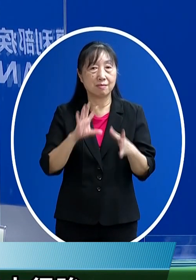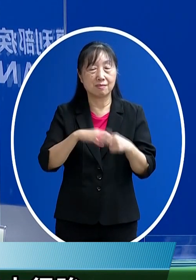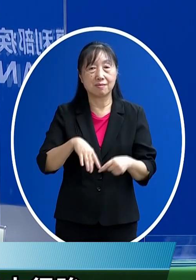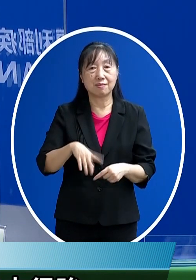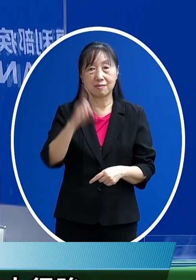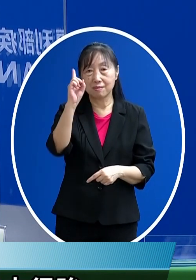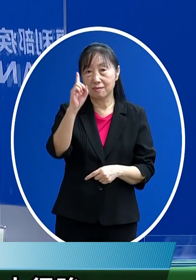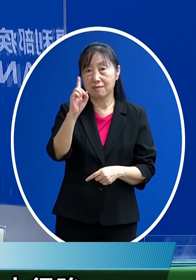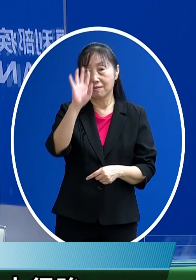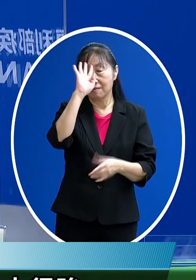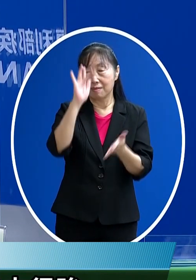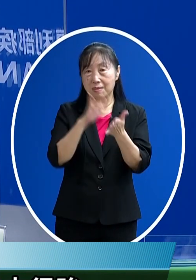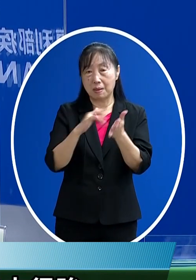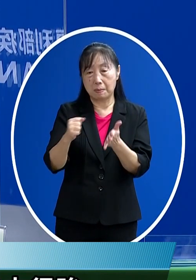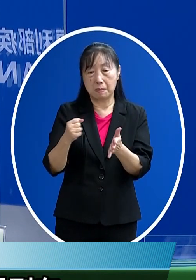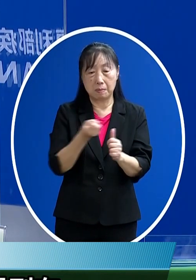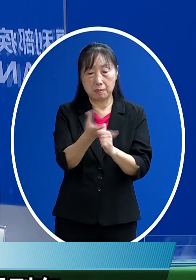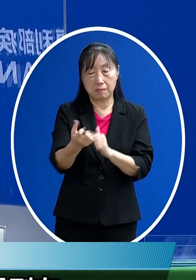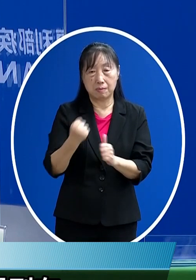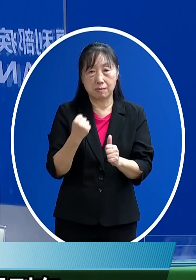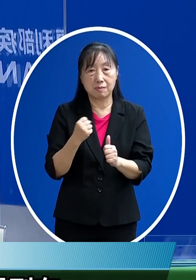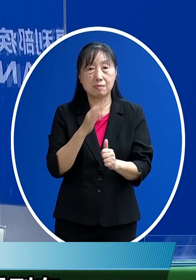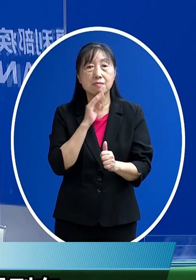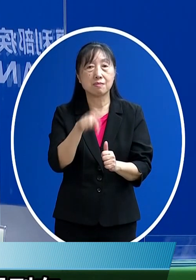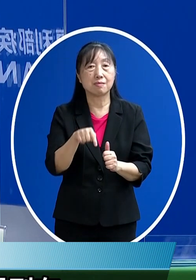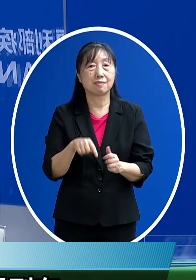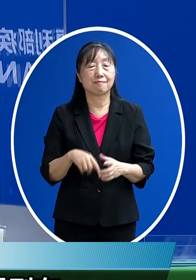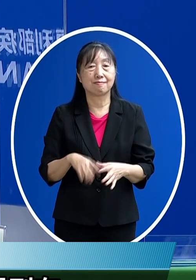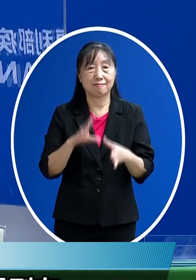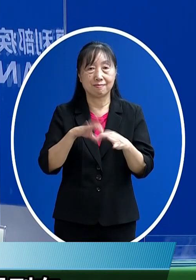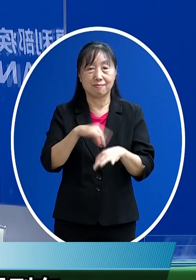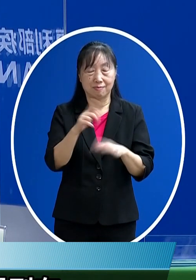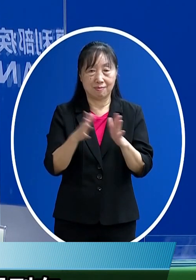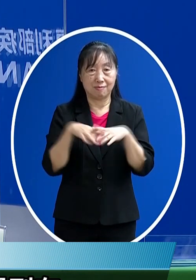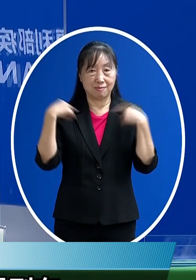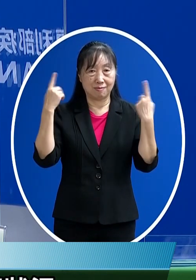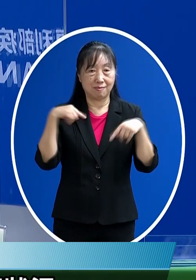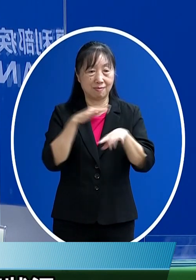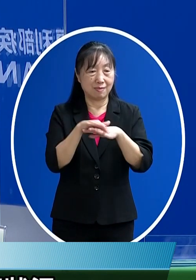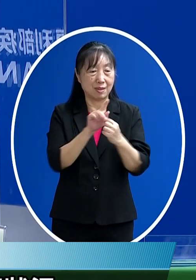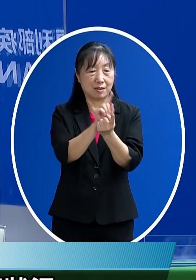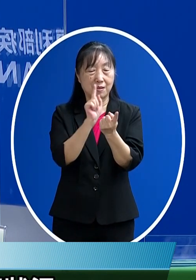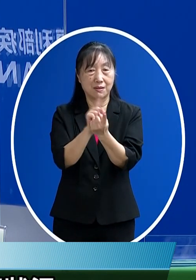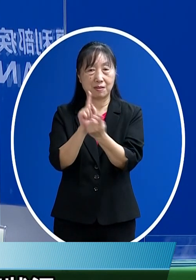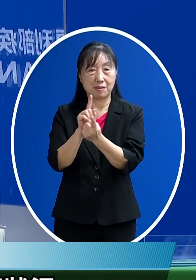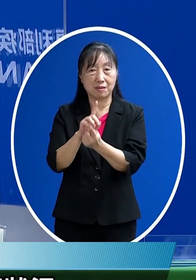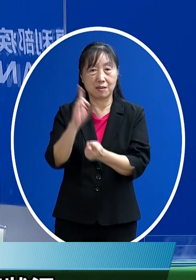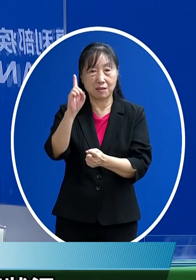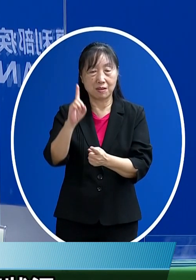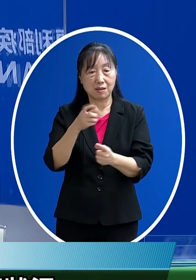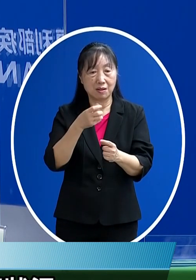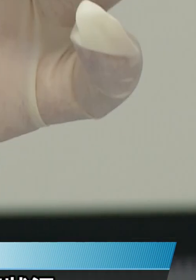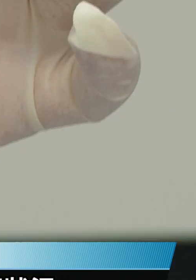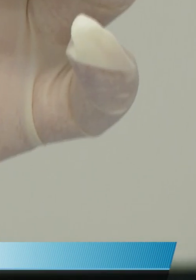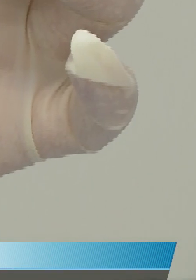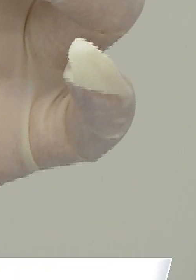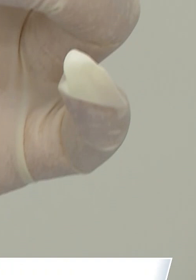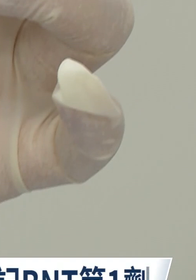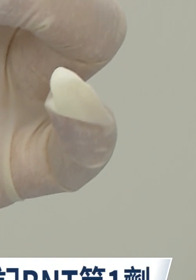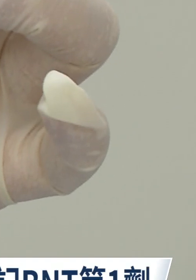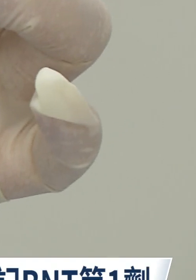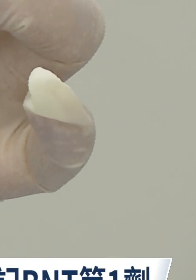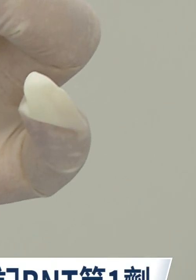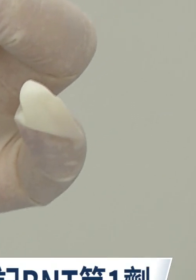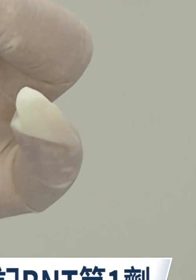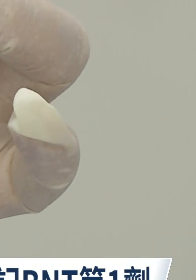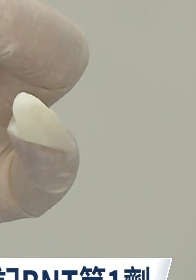的感染力很强哦，那我们还是会这个3不5时就遇到有 Delta 突破性感染的一个状况。 而为使疫